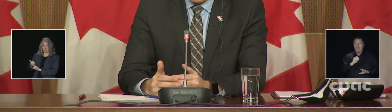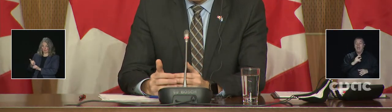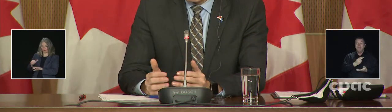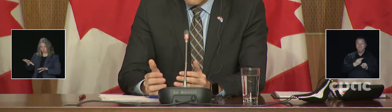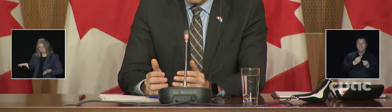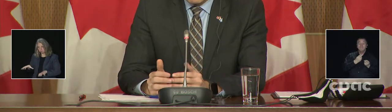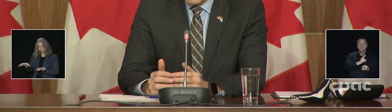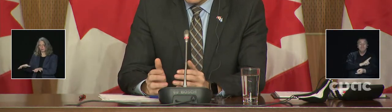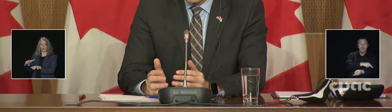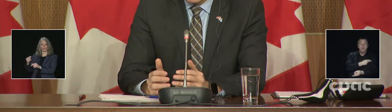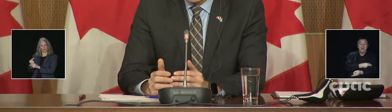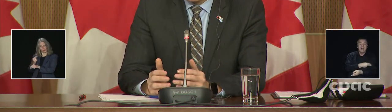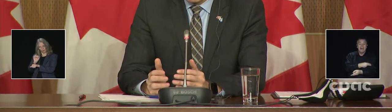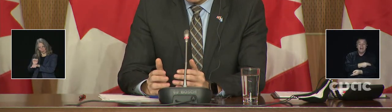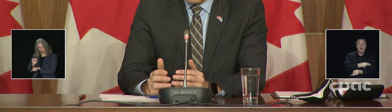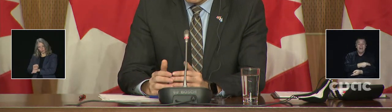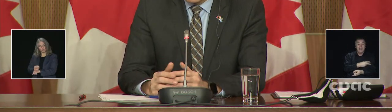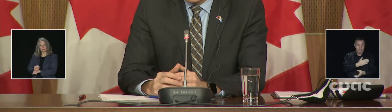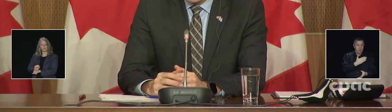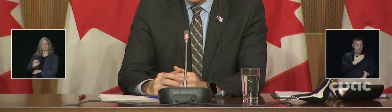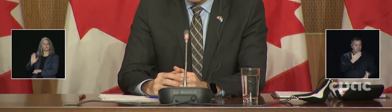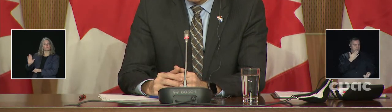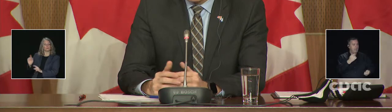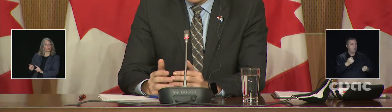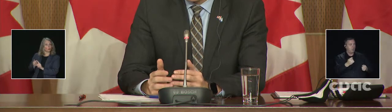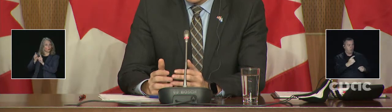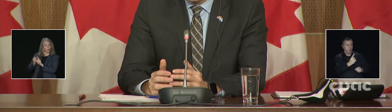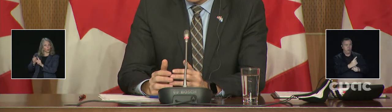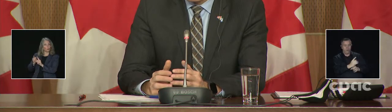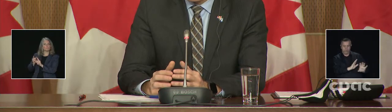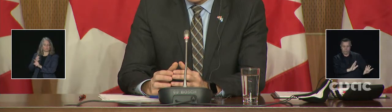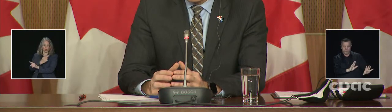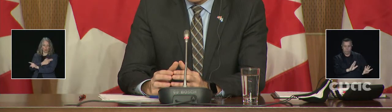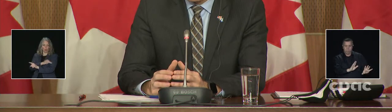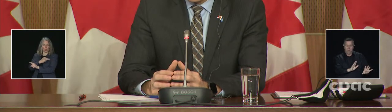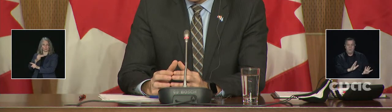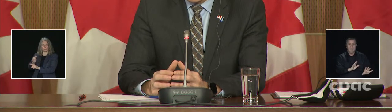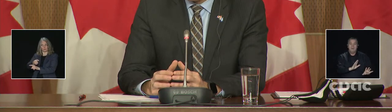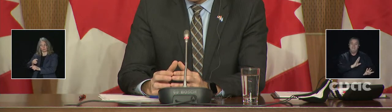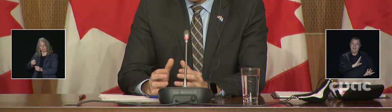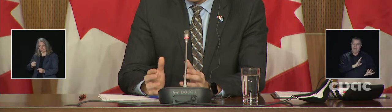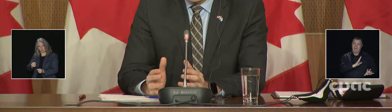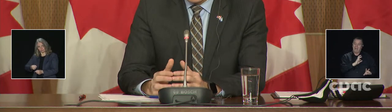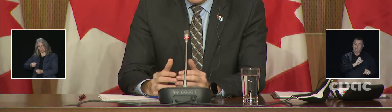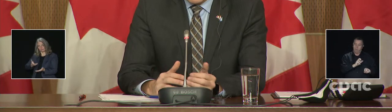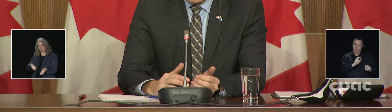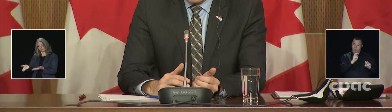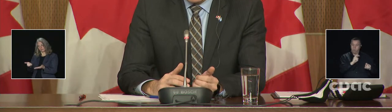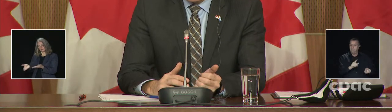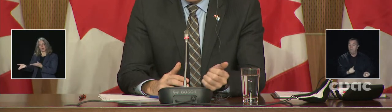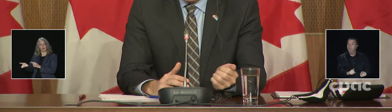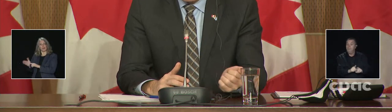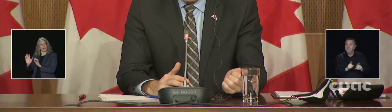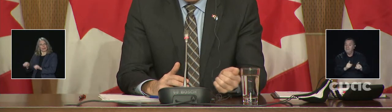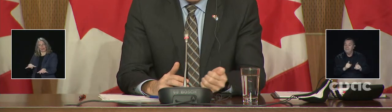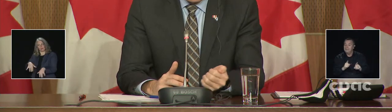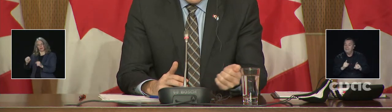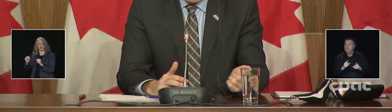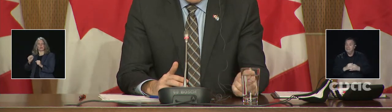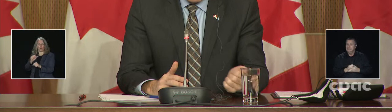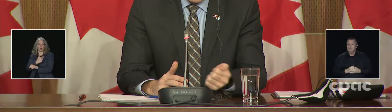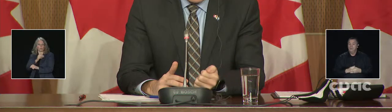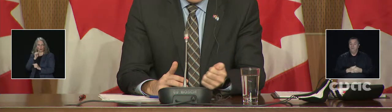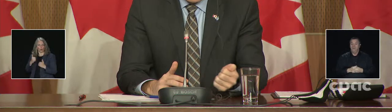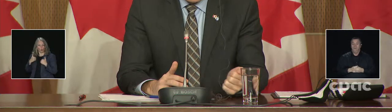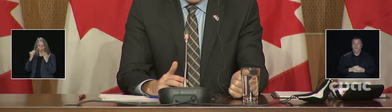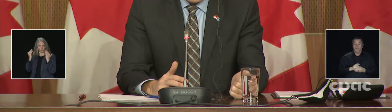d'hospitalisation est sous contrôle essentiellement, mais il faut être évidemment vigilant parce que il y a